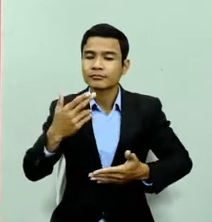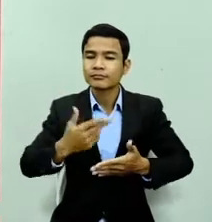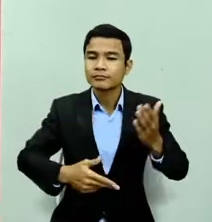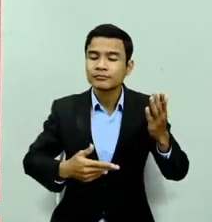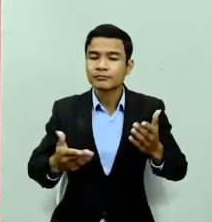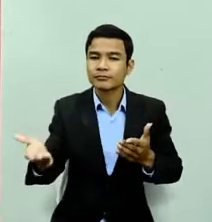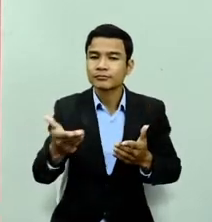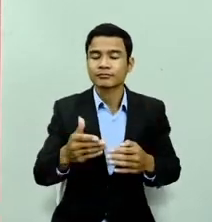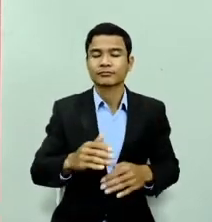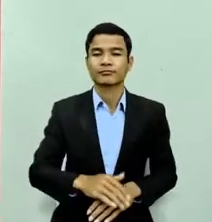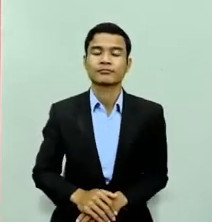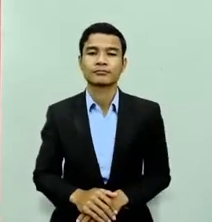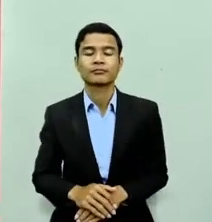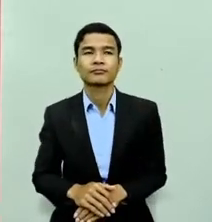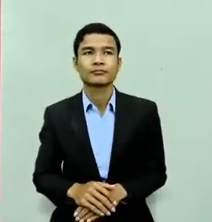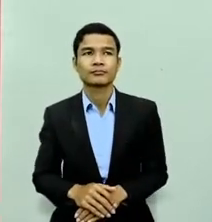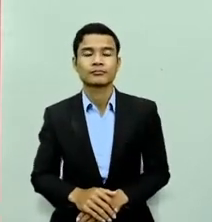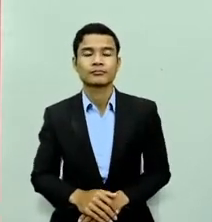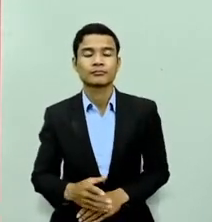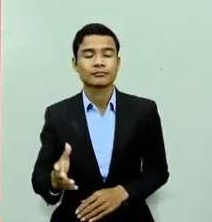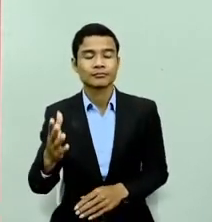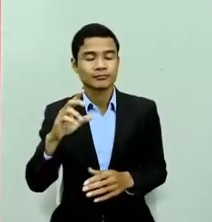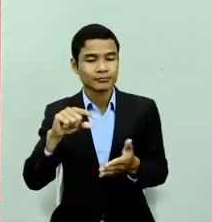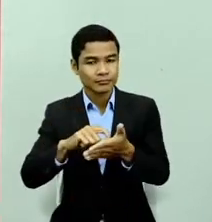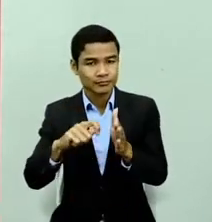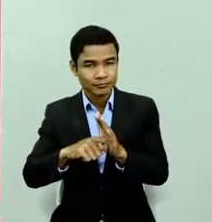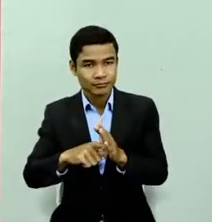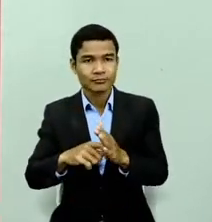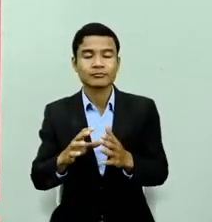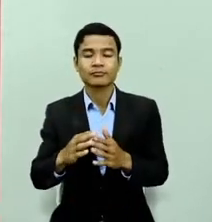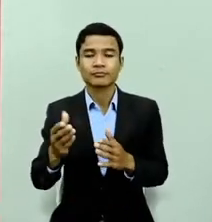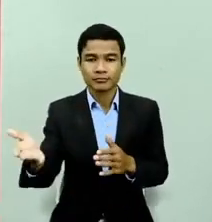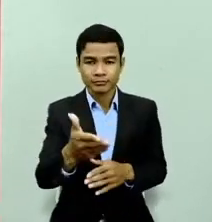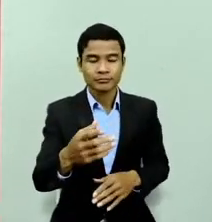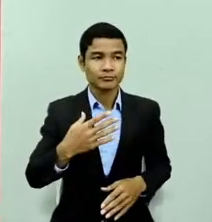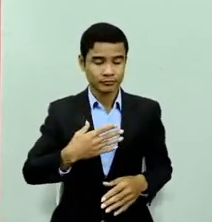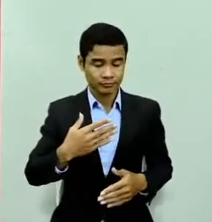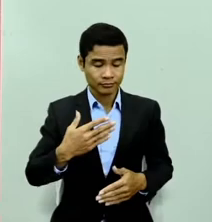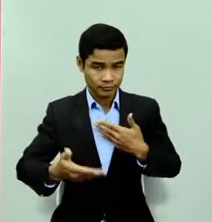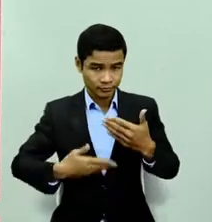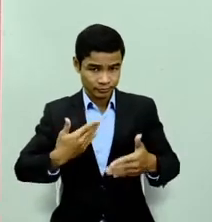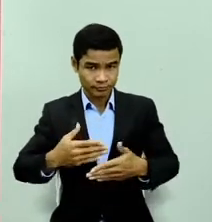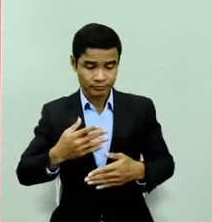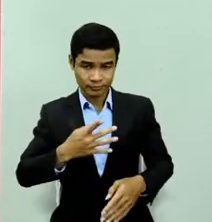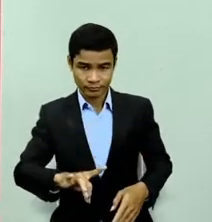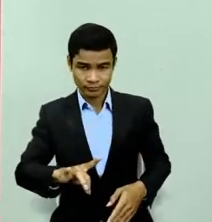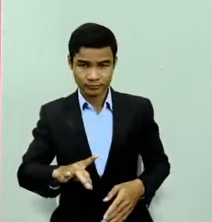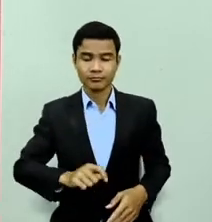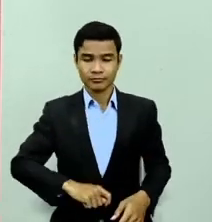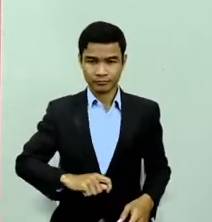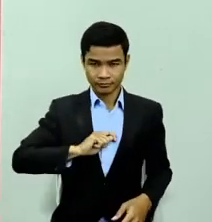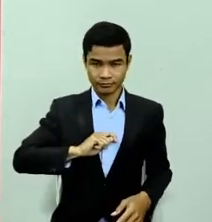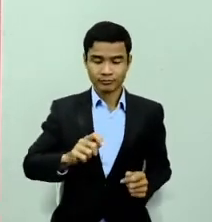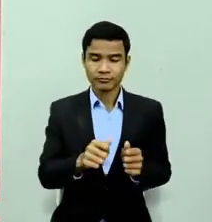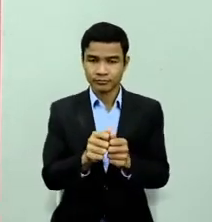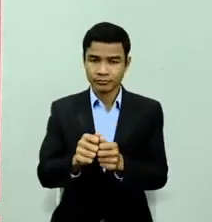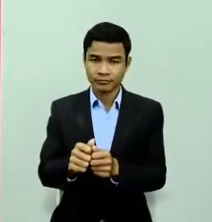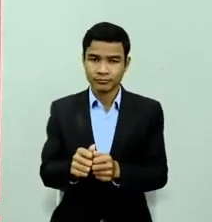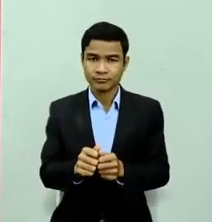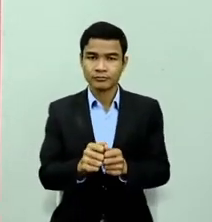dương chà con chà máu nhóm sợ bài chất đòi xa chà ban rùa nớ chụp